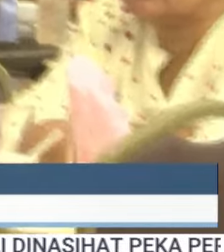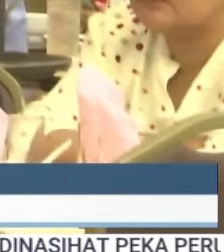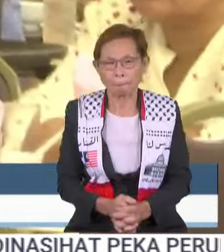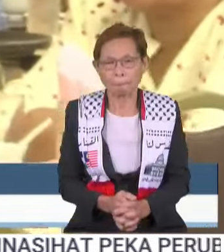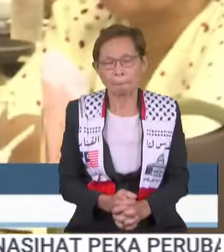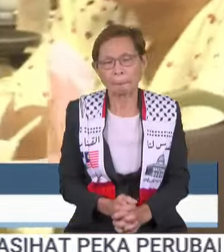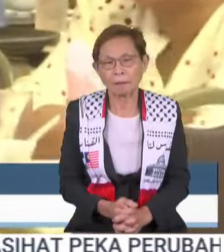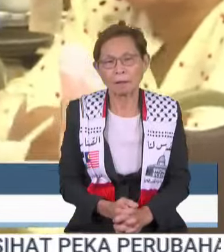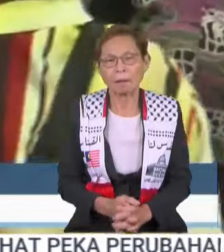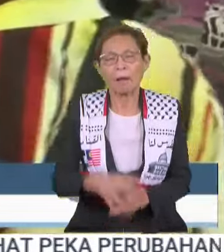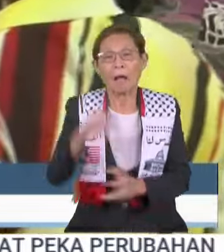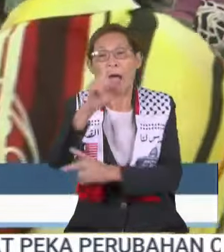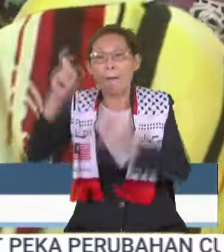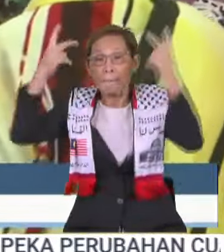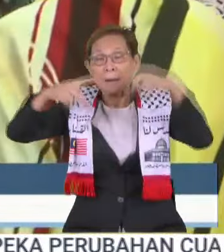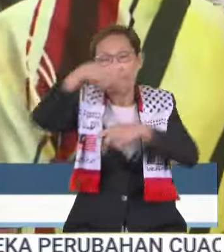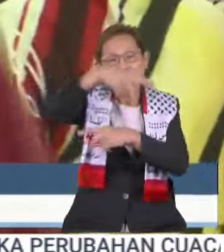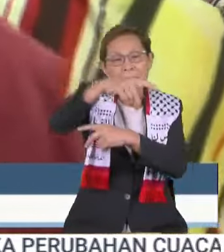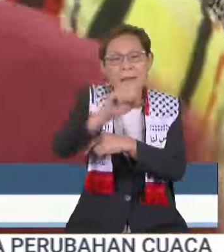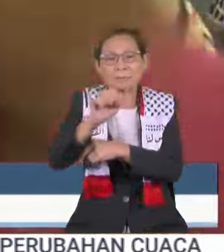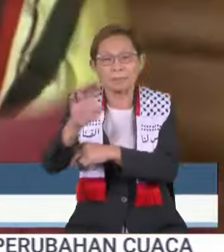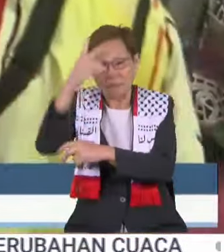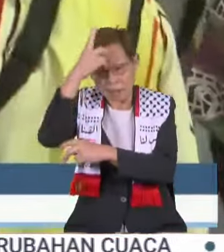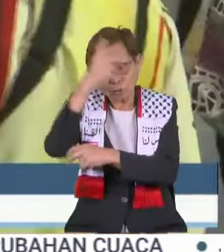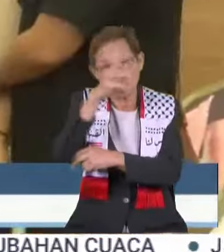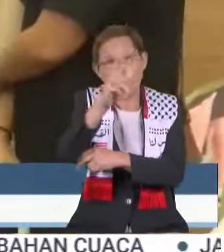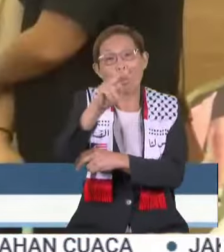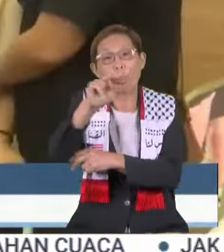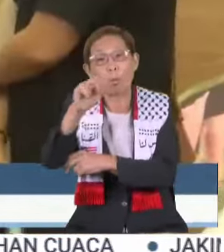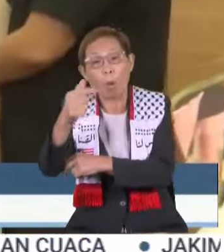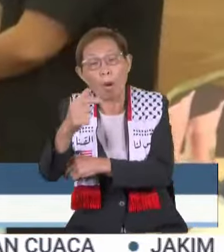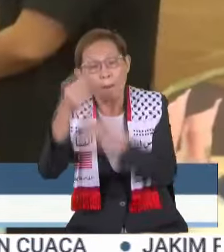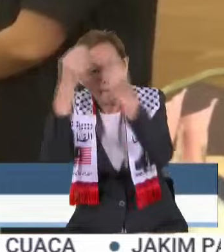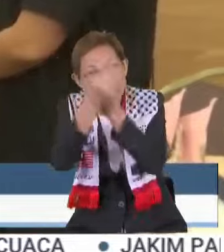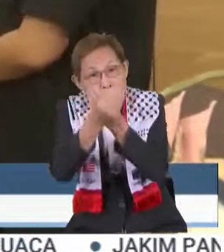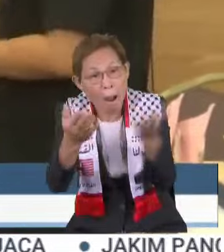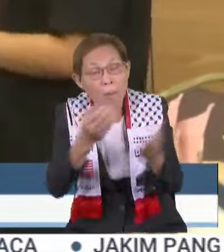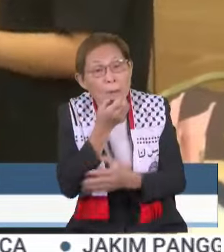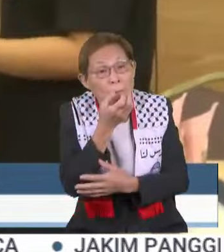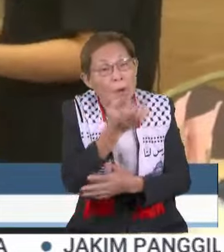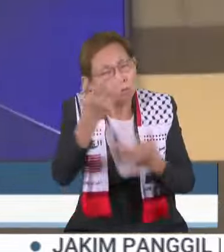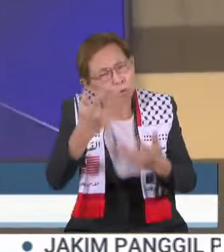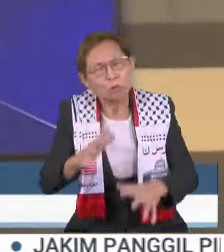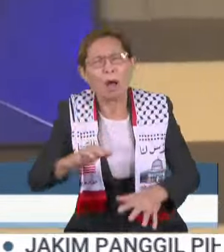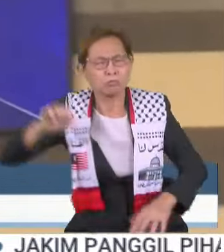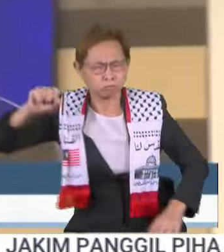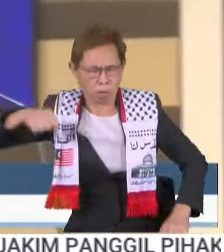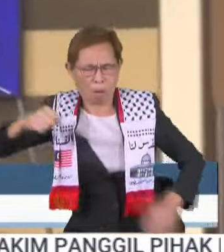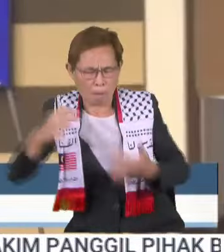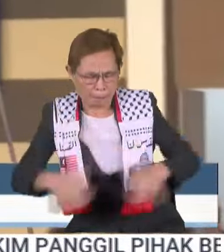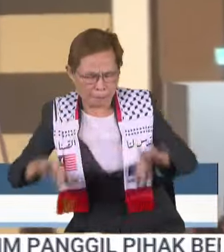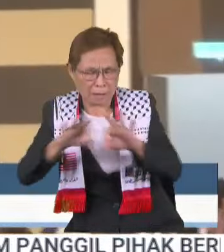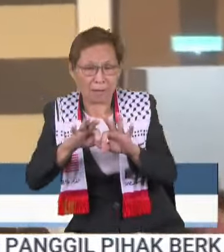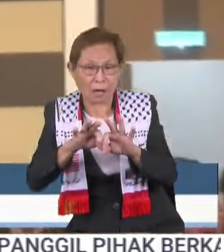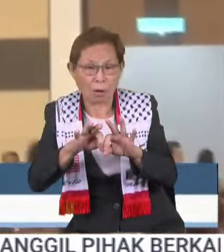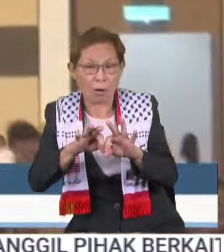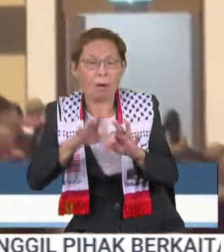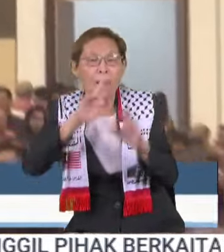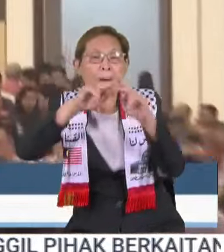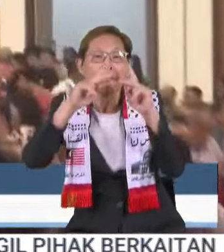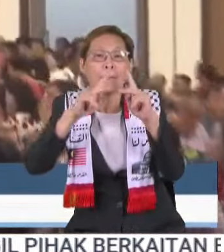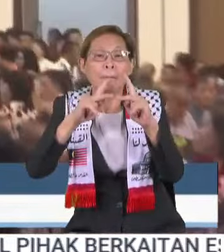Dalam pada itu, mantan Presiden PSB, Dato' Sri Wong Soon Koh memberitahu pihaknya mengakui yang penting sekarang kesatuan